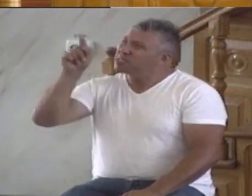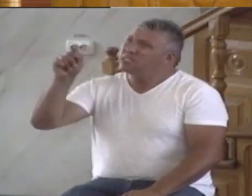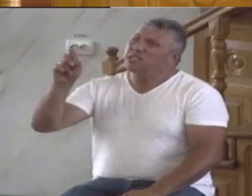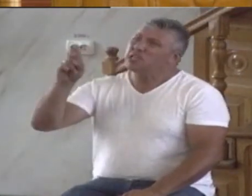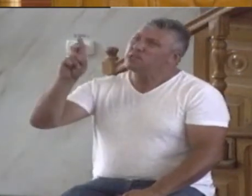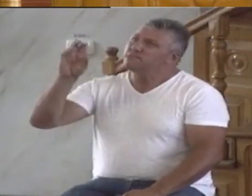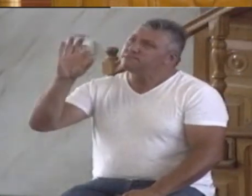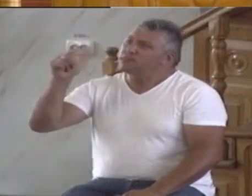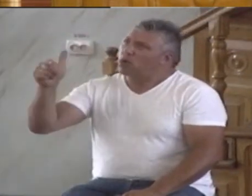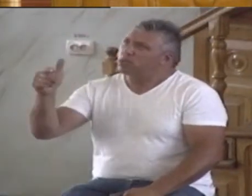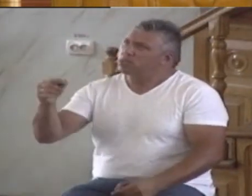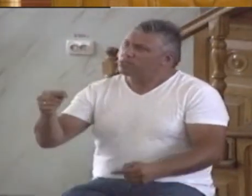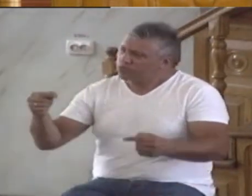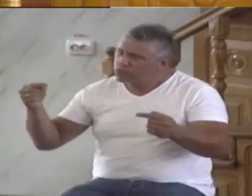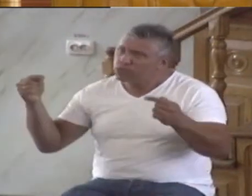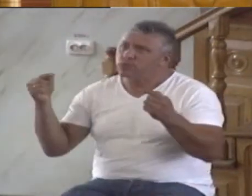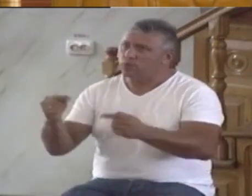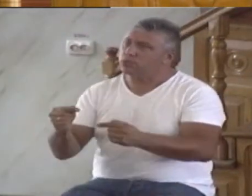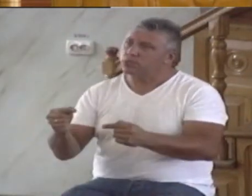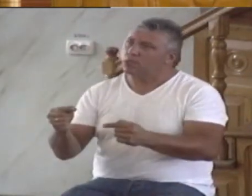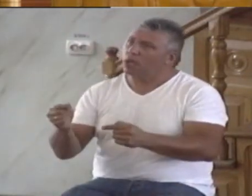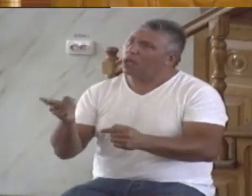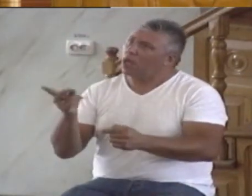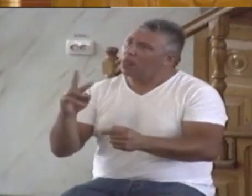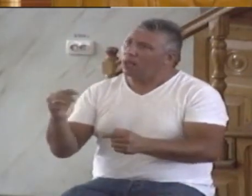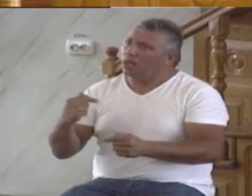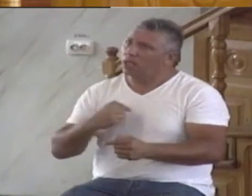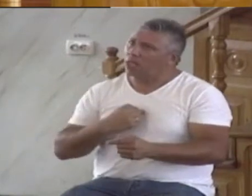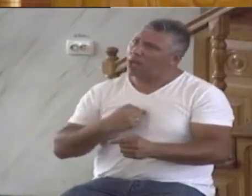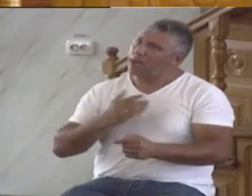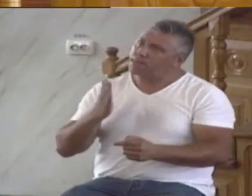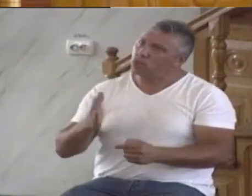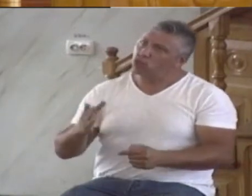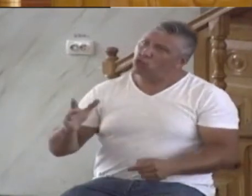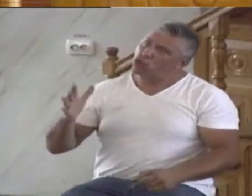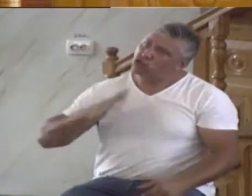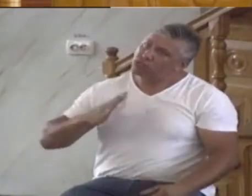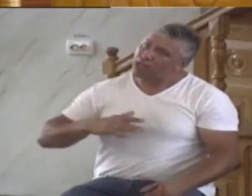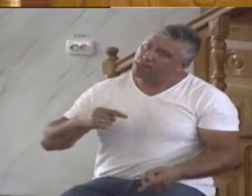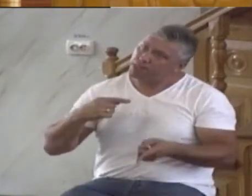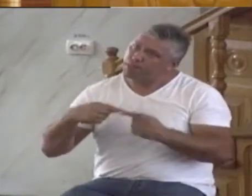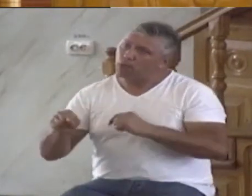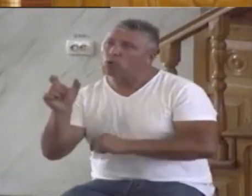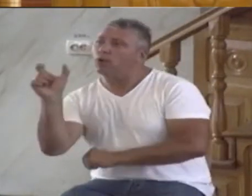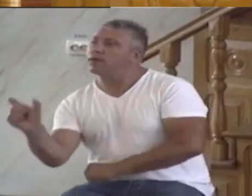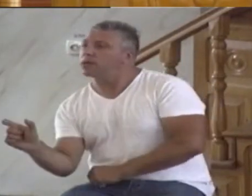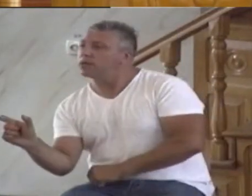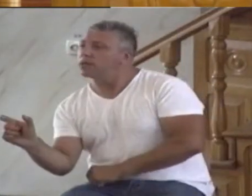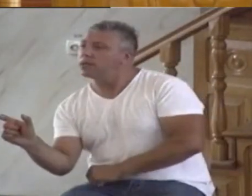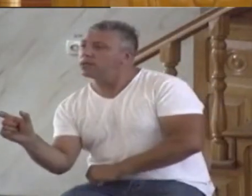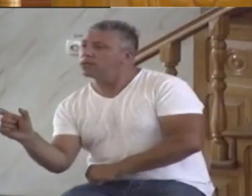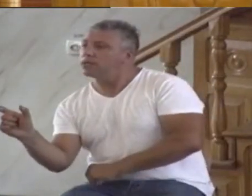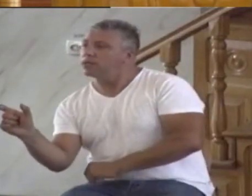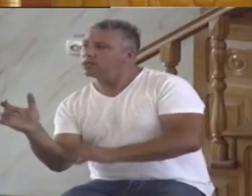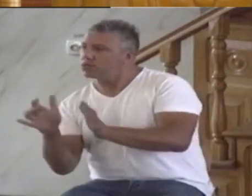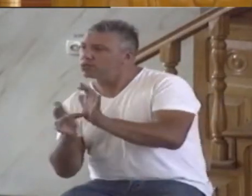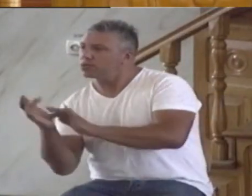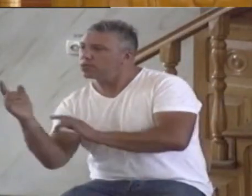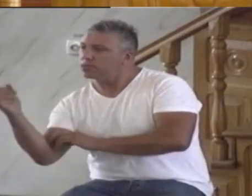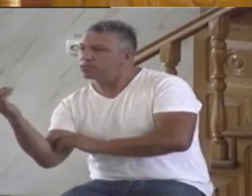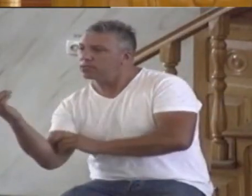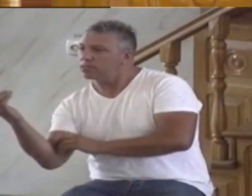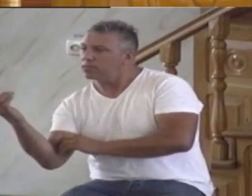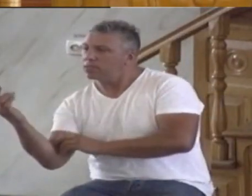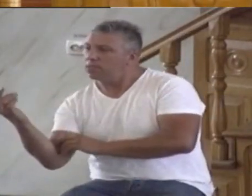Или нам ждать другого? Почему, Господь, тут, где я страдаю, ты не дашь мне хоть какой-то